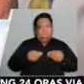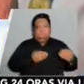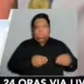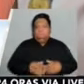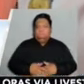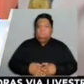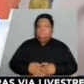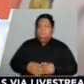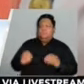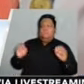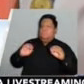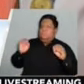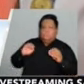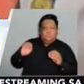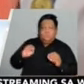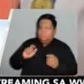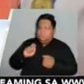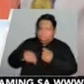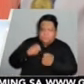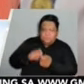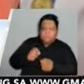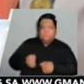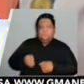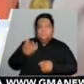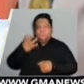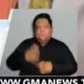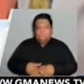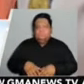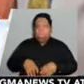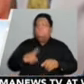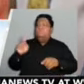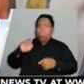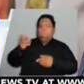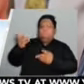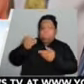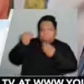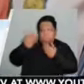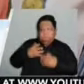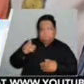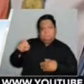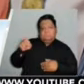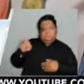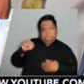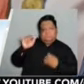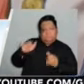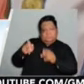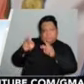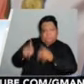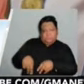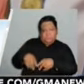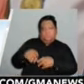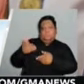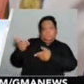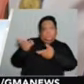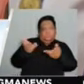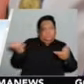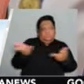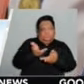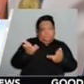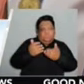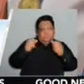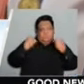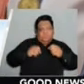walang exact amount. Kung ano lang po yung ibigay sa amin ni dun sa pag-uusap nila ng recipient, kung may matira po